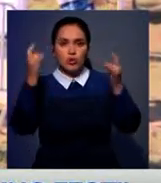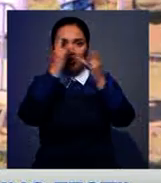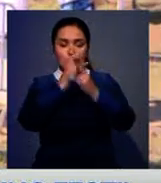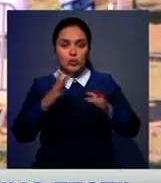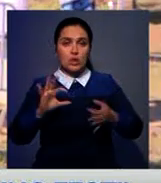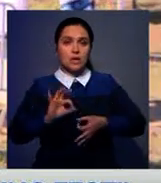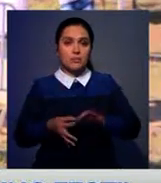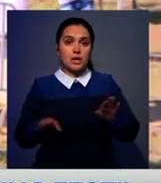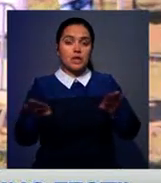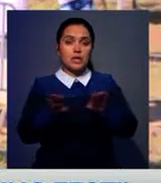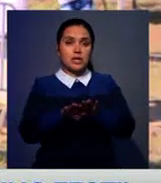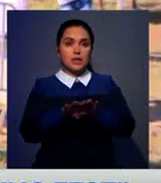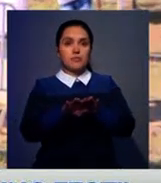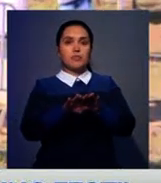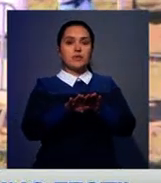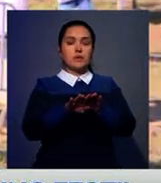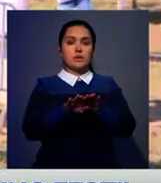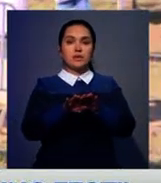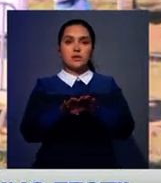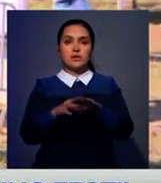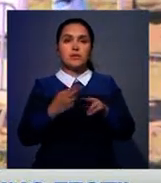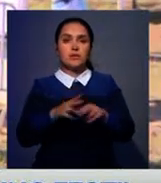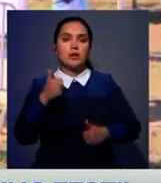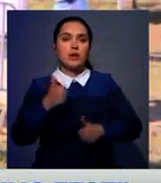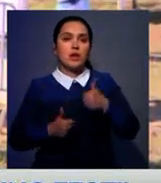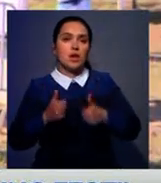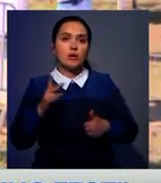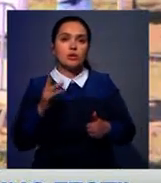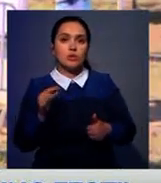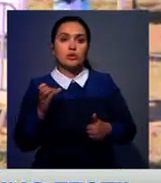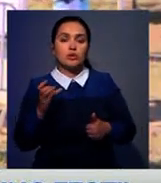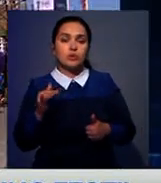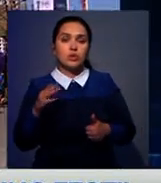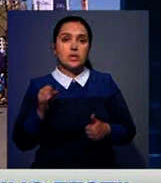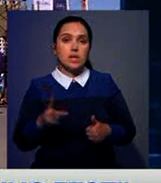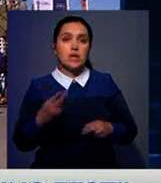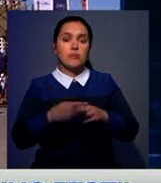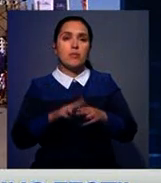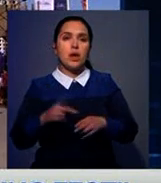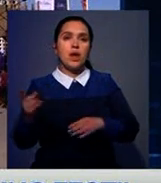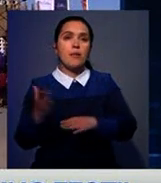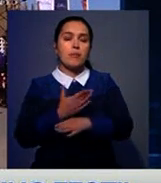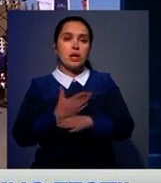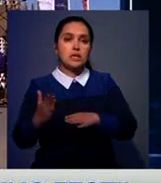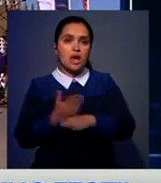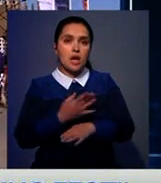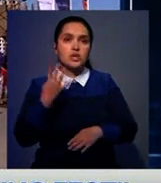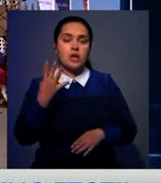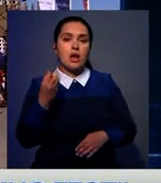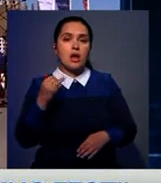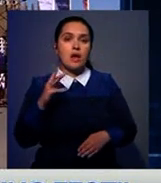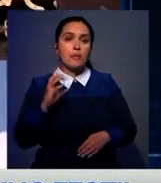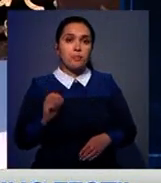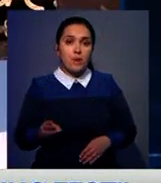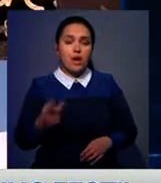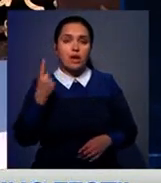таким стал сегодня этнический фестиваль в Нур-Султане. Организаторы поделили этот на ауле караул на 4 аймака. Один